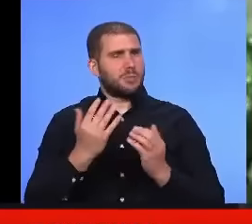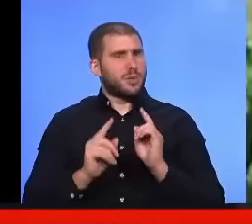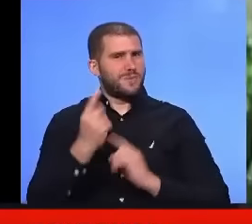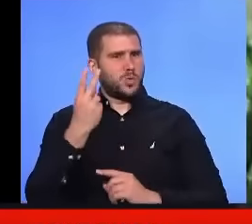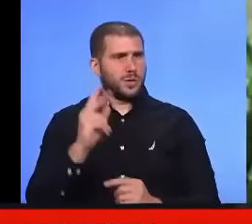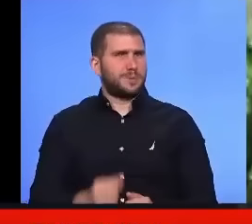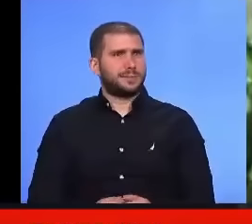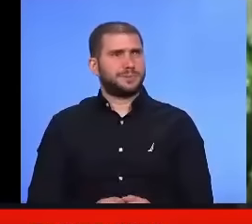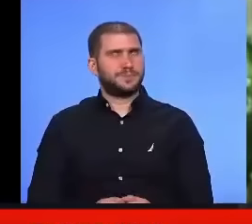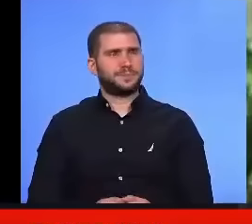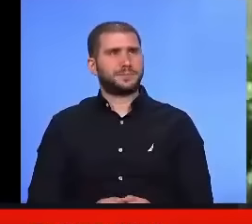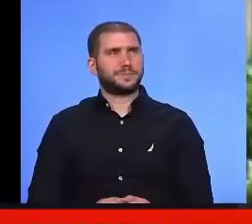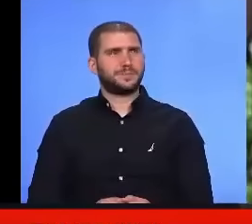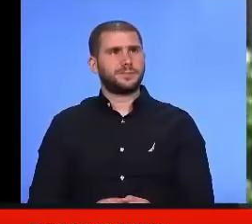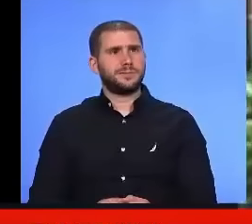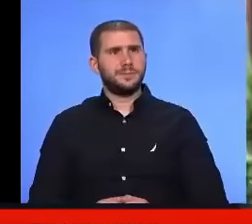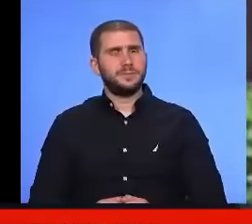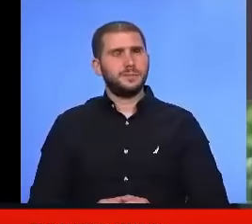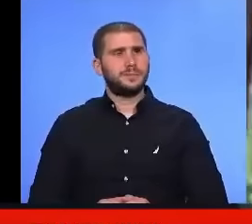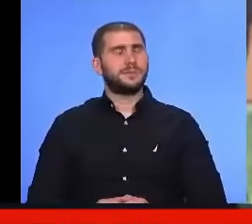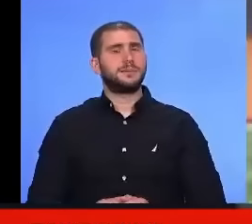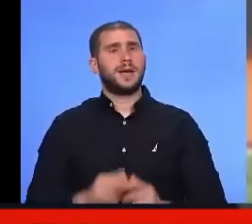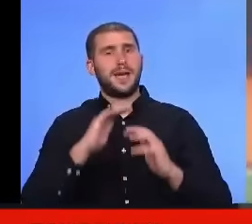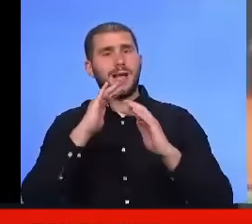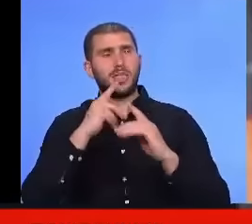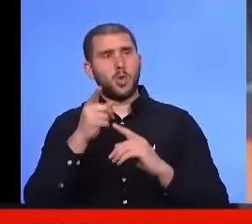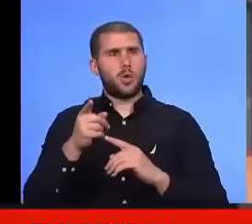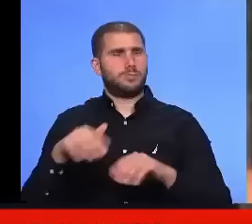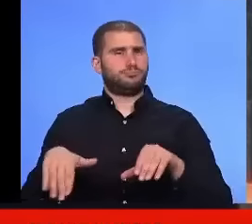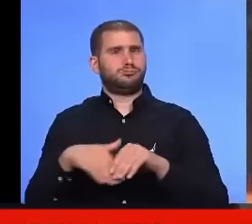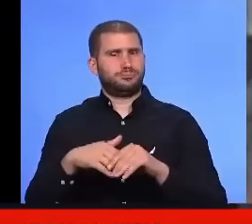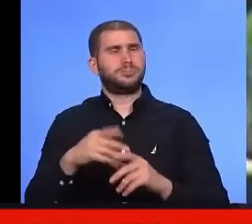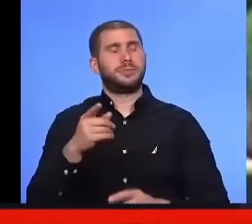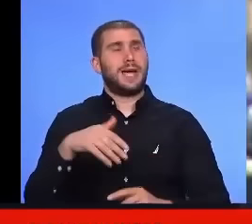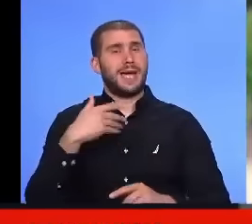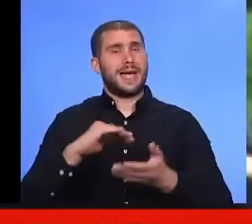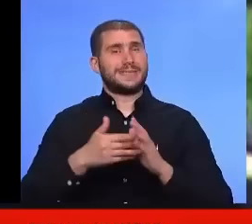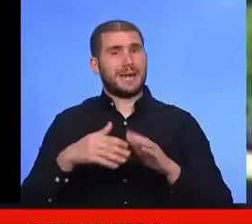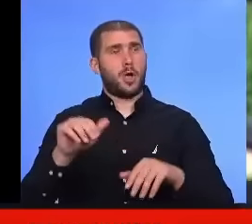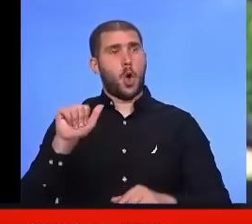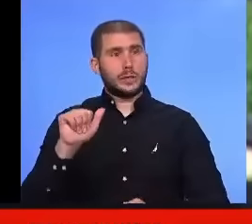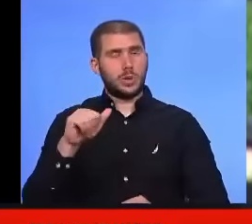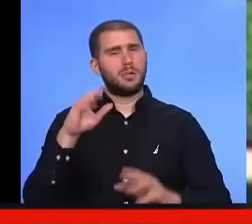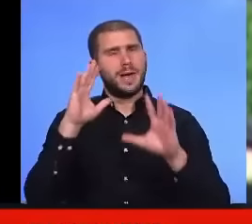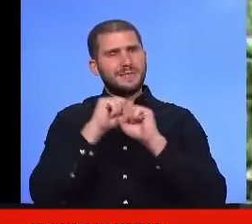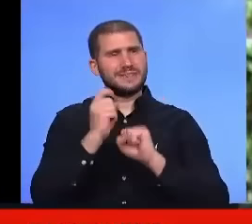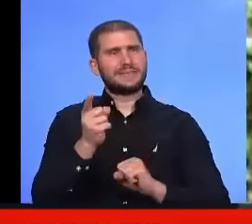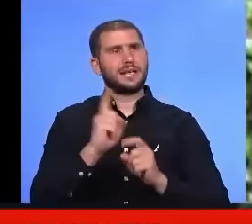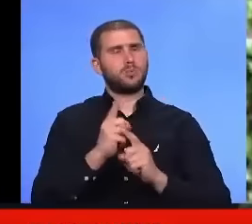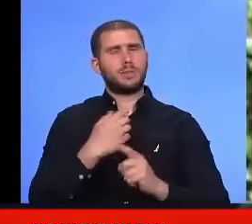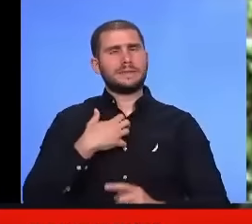גדולות. עכשיו קלינטון מסדר את לחיצת היד. בעיקר אחרי הסכמי אוסלו, כחלק מהתפיסה כי סגסוג